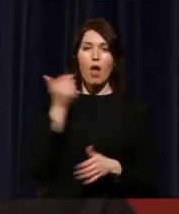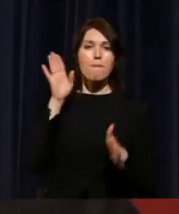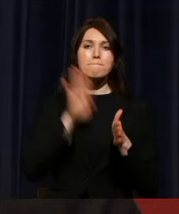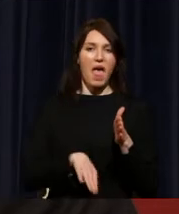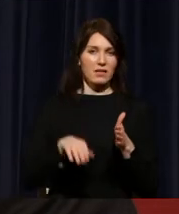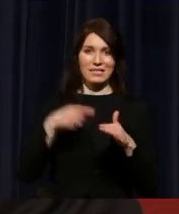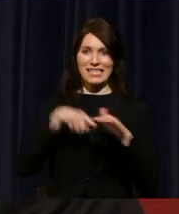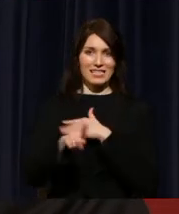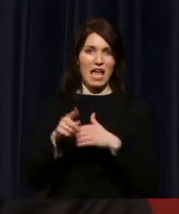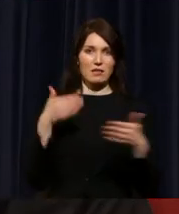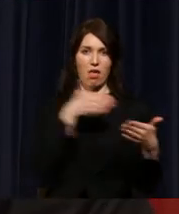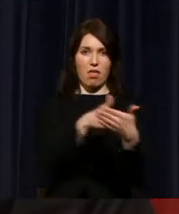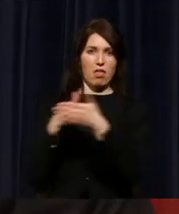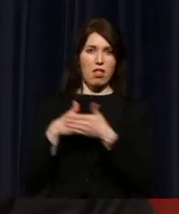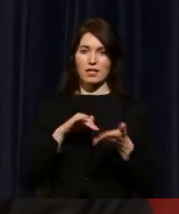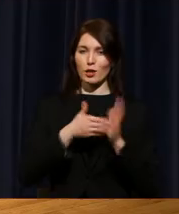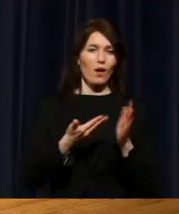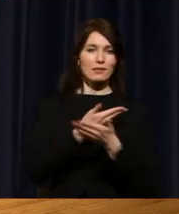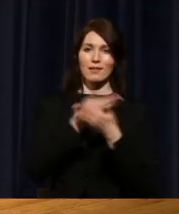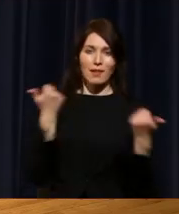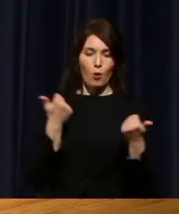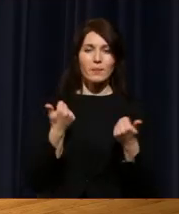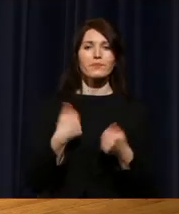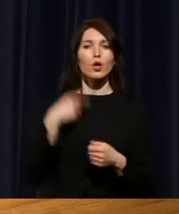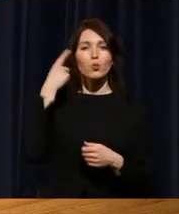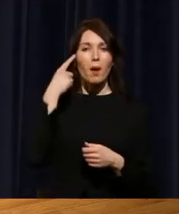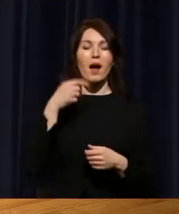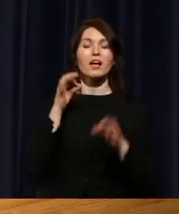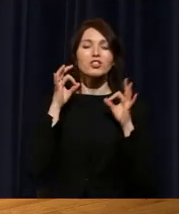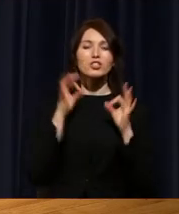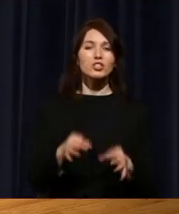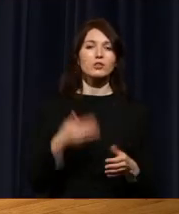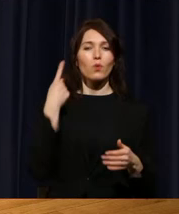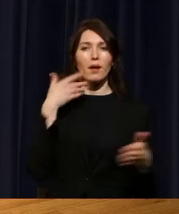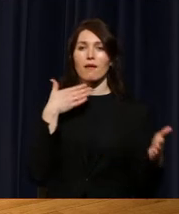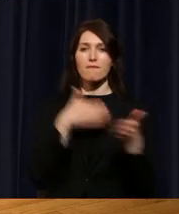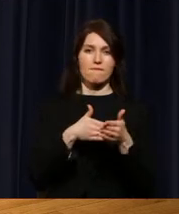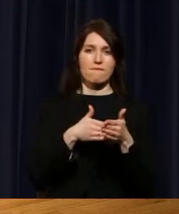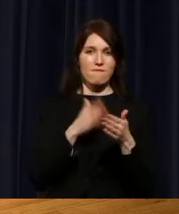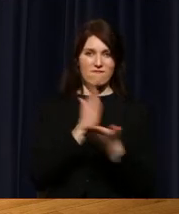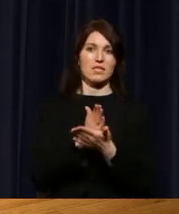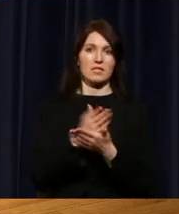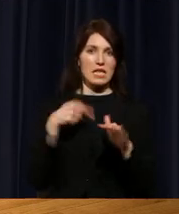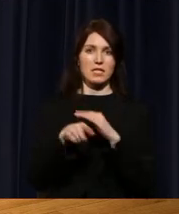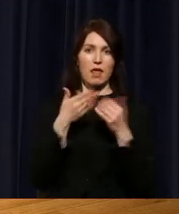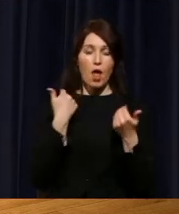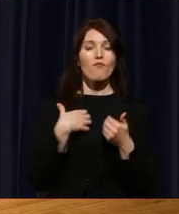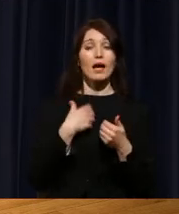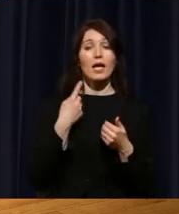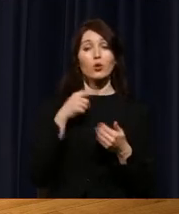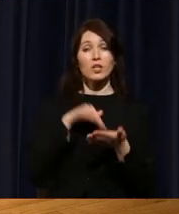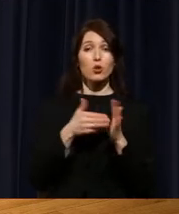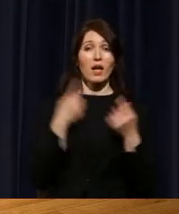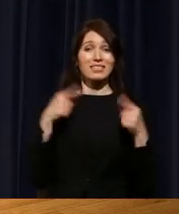bezizejas situācija. Nu, tādā ziņā, ka arī tad, kad liekas, ka nav, vienkārši vajag paskatīties varbūt uz situāciju, ne nedaudz no citas